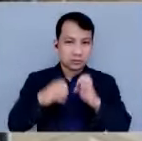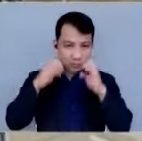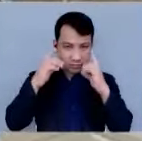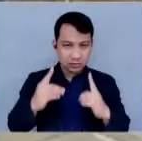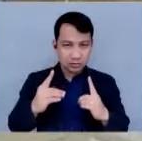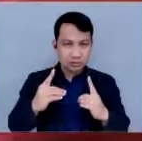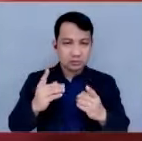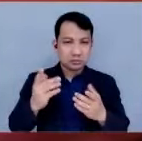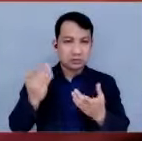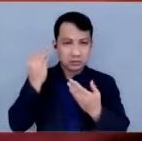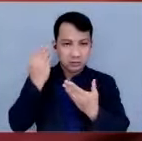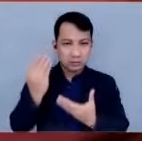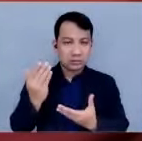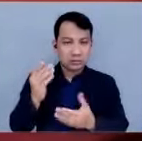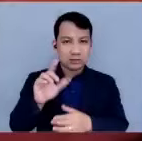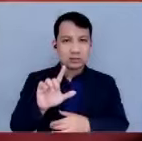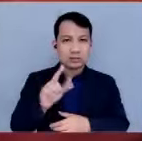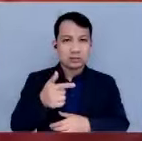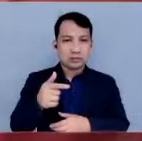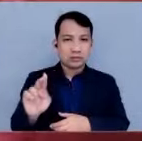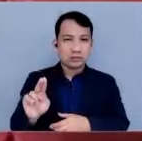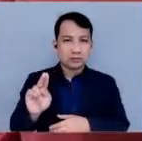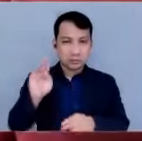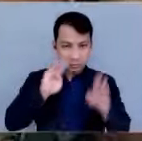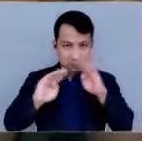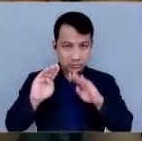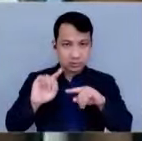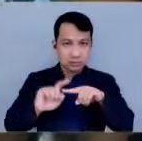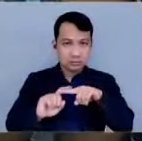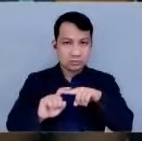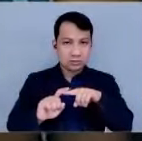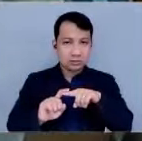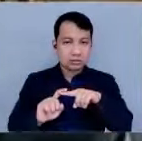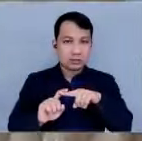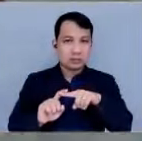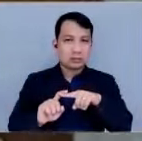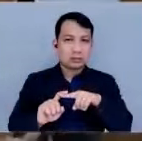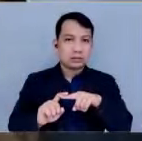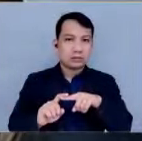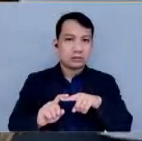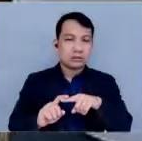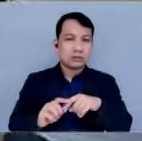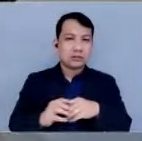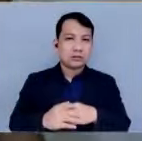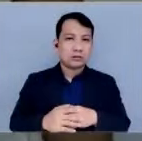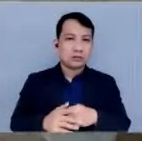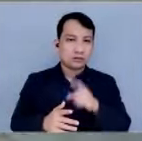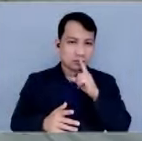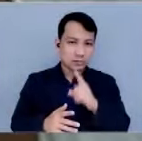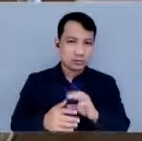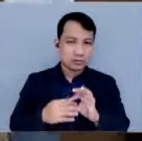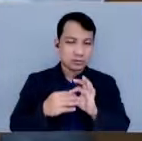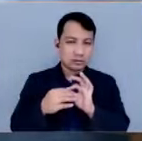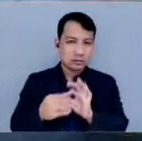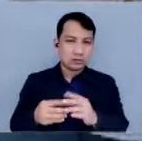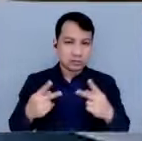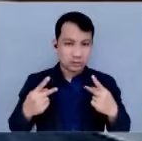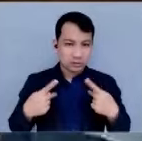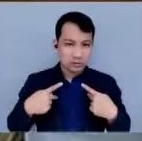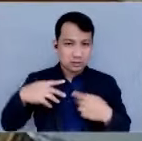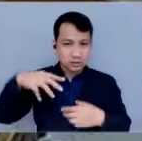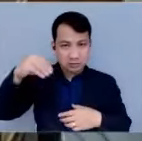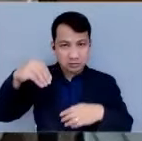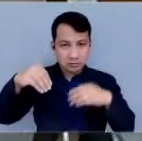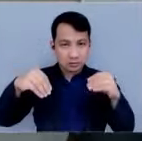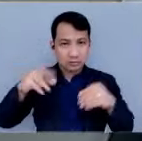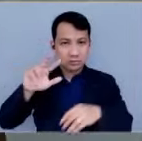sa iniisip ng LGU ang problema sa kuryente tuwing halalan. He assured us na kahit daw blackout, even for 3 days,